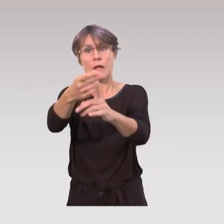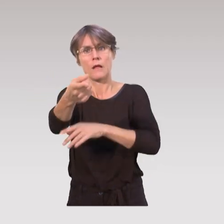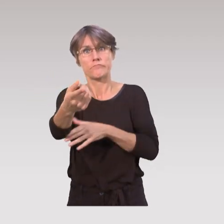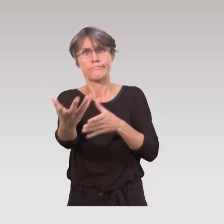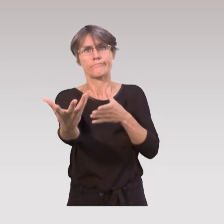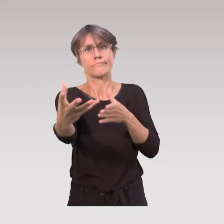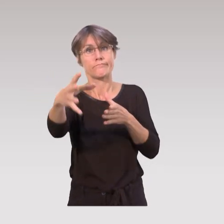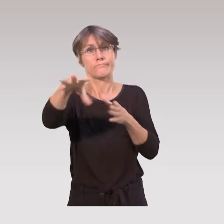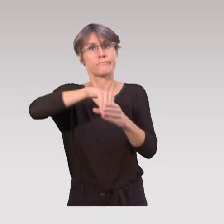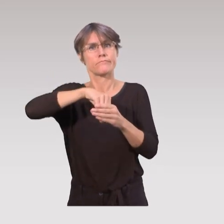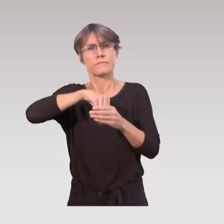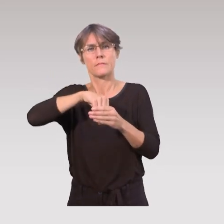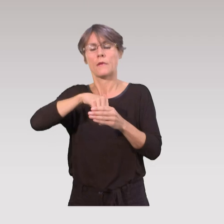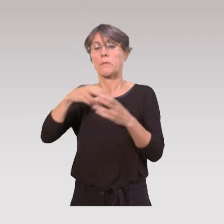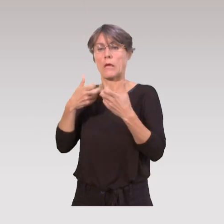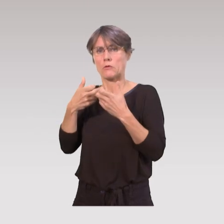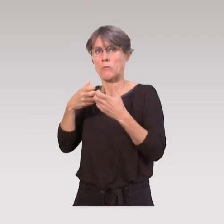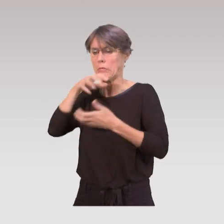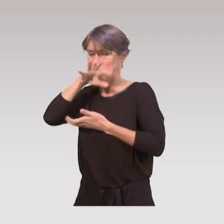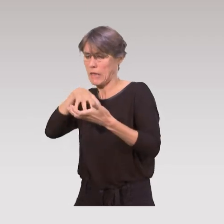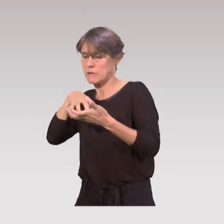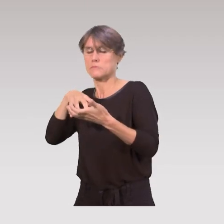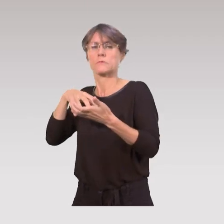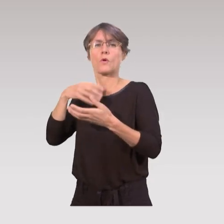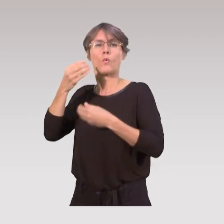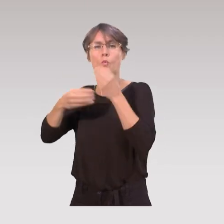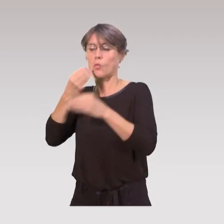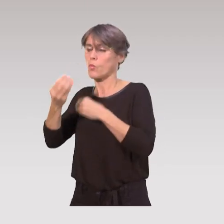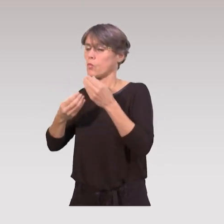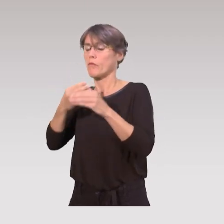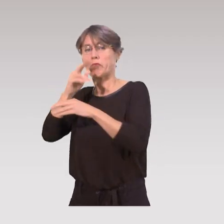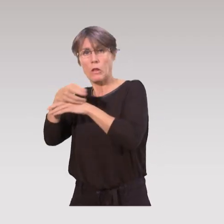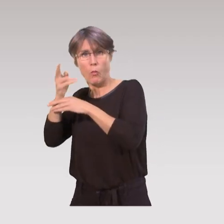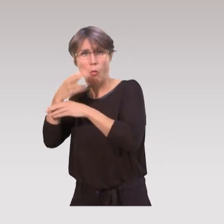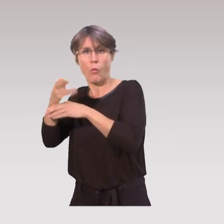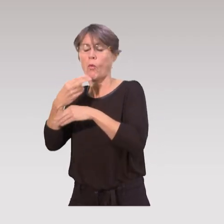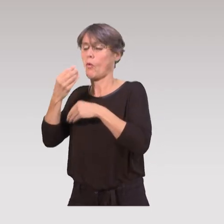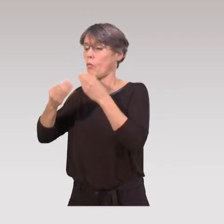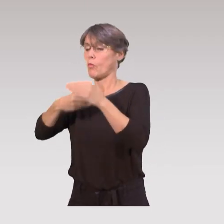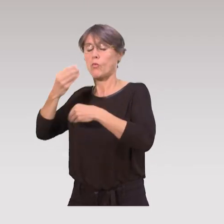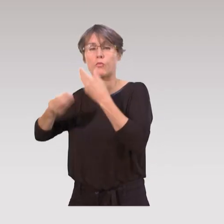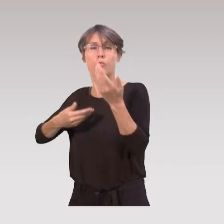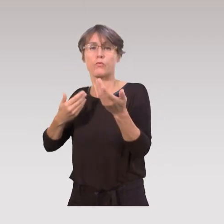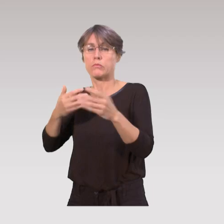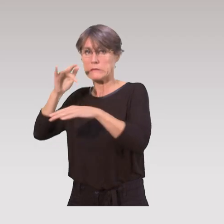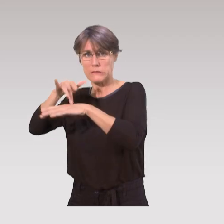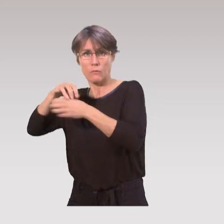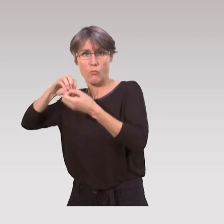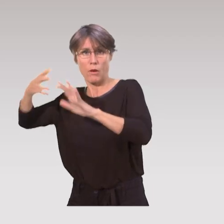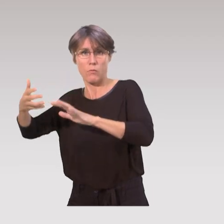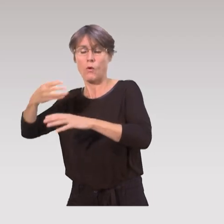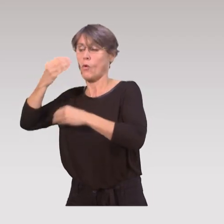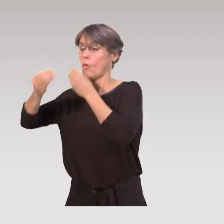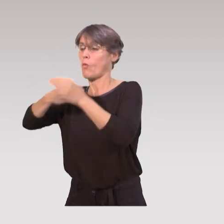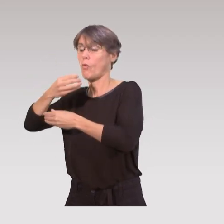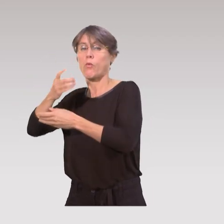personnes qu'on cible et qu'elles participent au processus soit de rédaction, soit de tournage de vidéos,